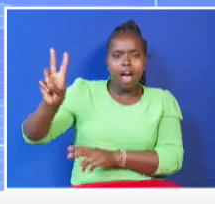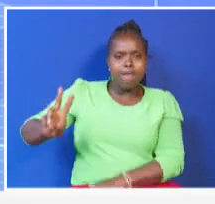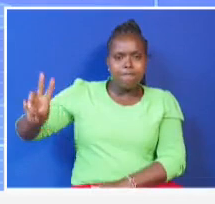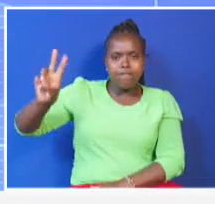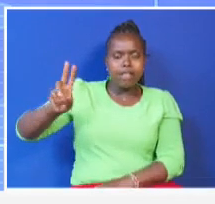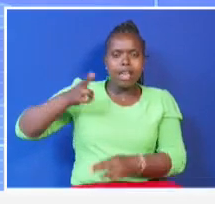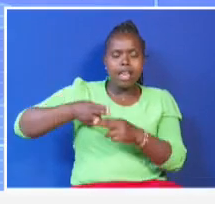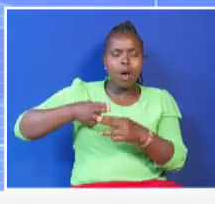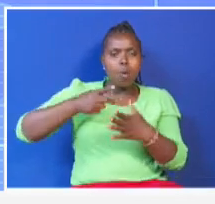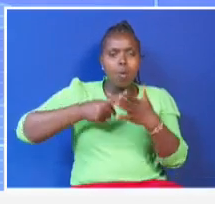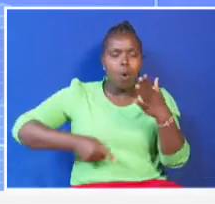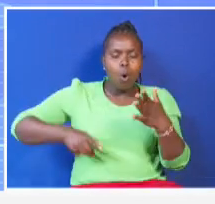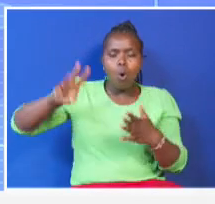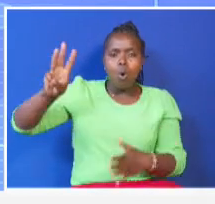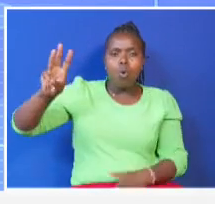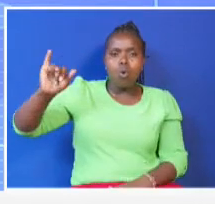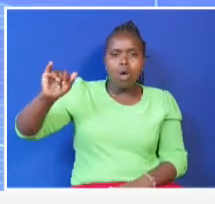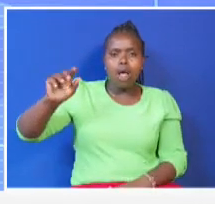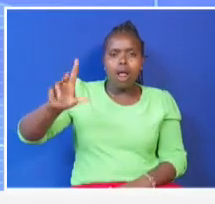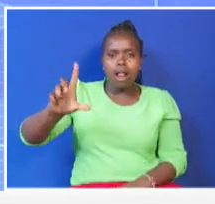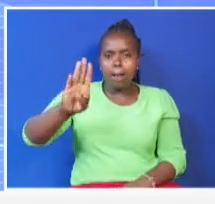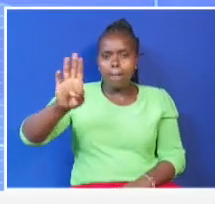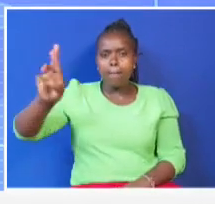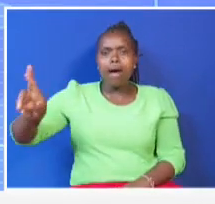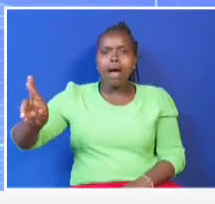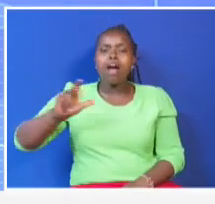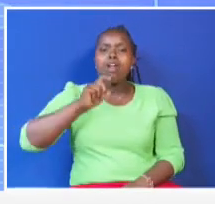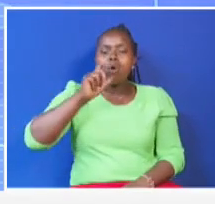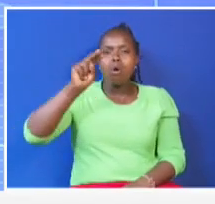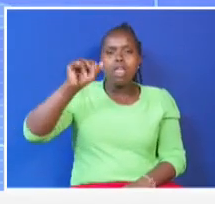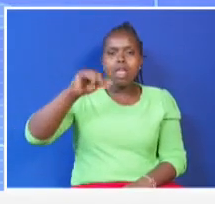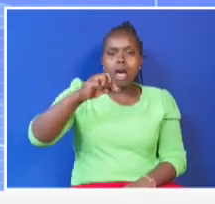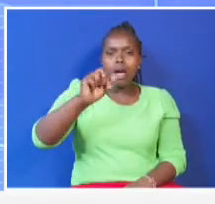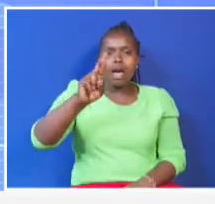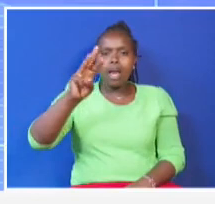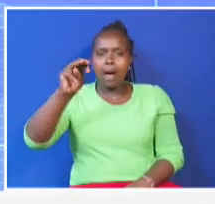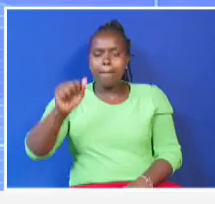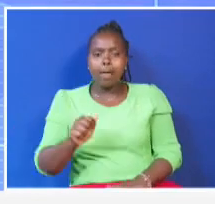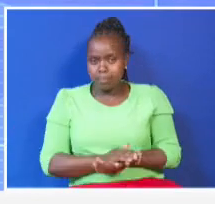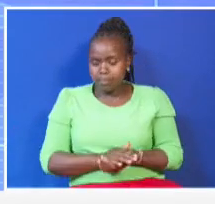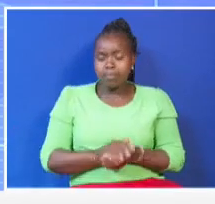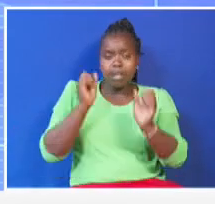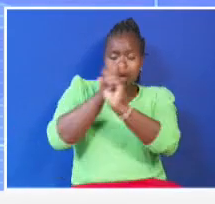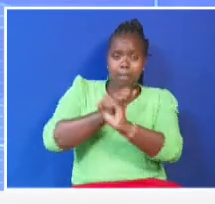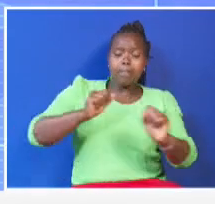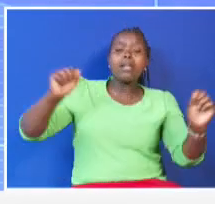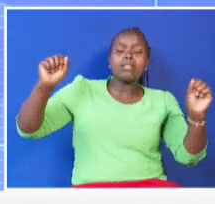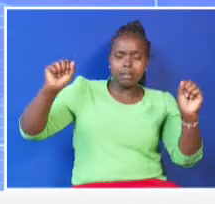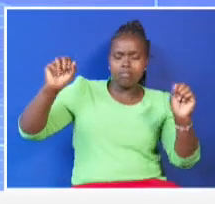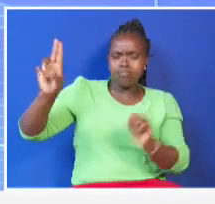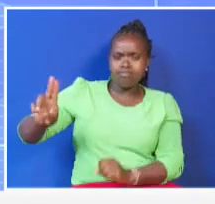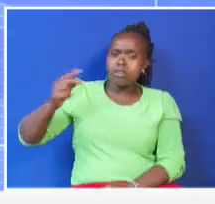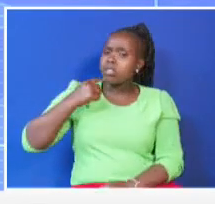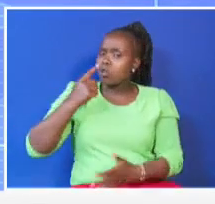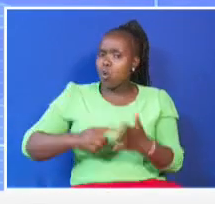anaitwa jina Wilbur Otichilo, wala si Nyagarama. Na Rais Uhuru Kenyatta sasa amedokeza kwamba yupo